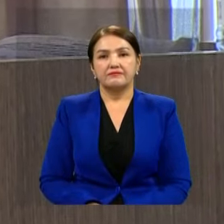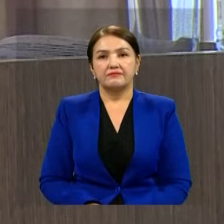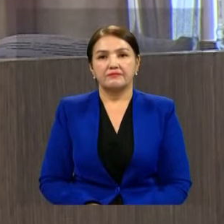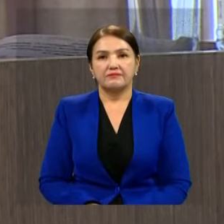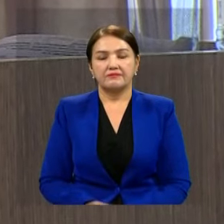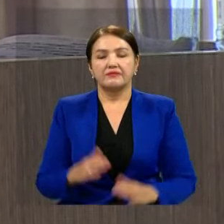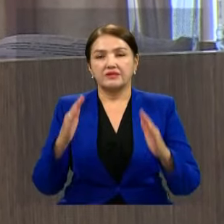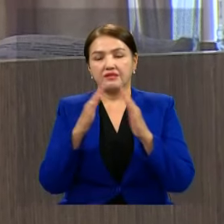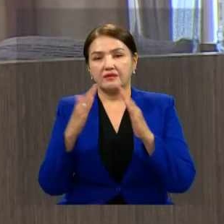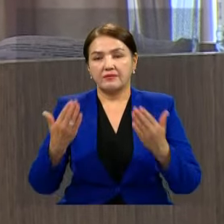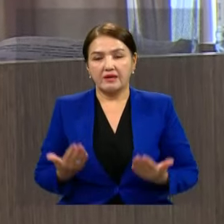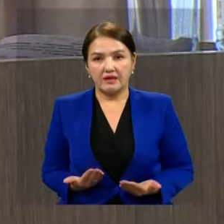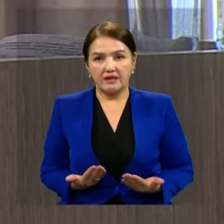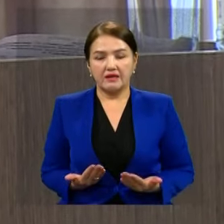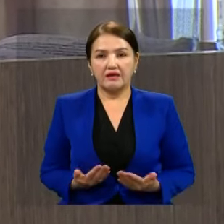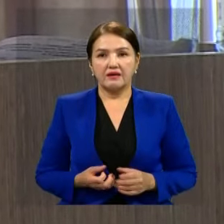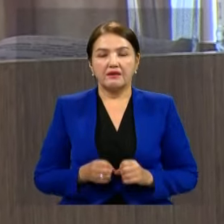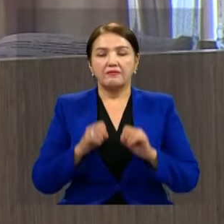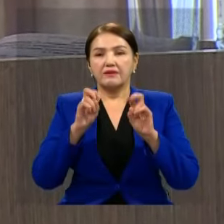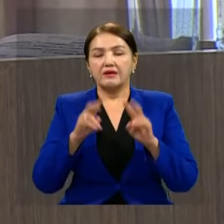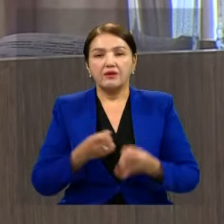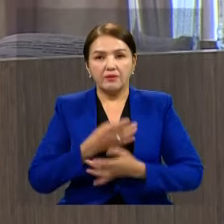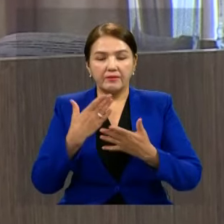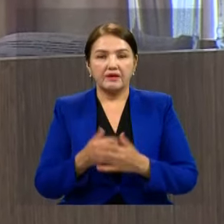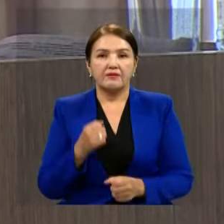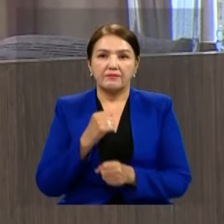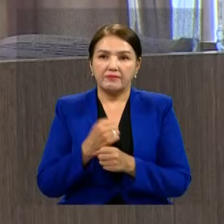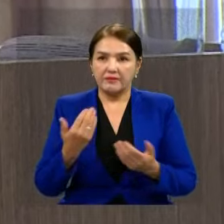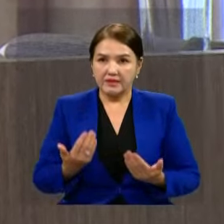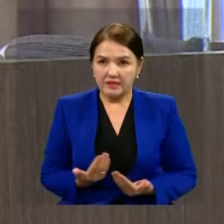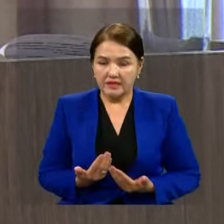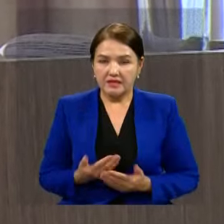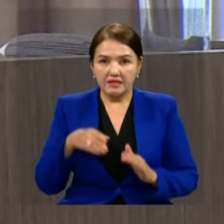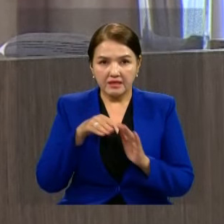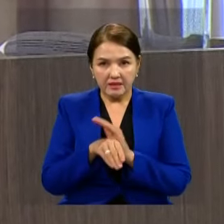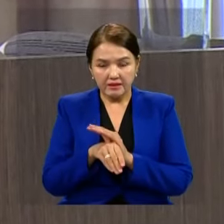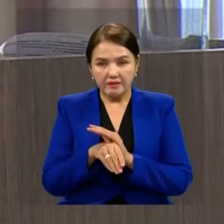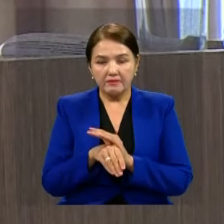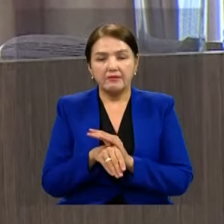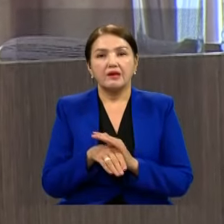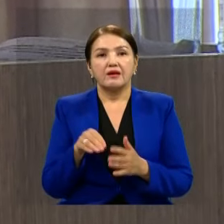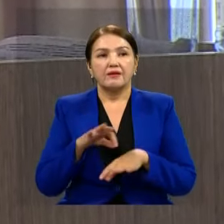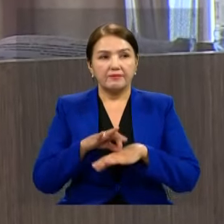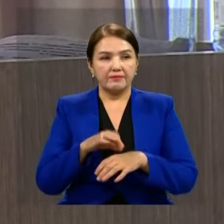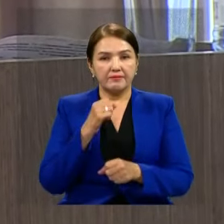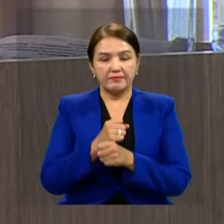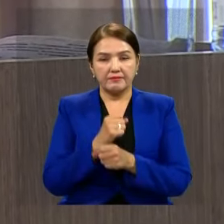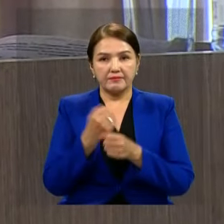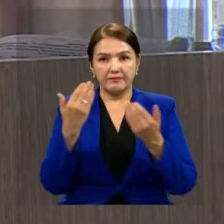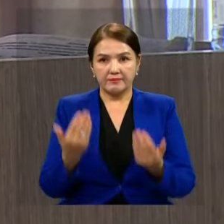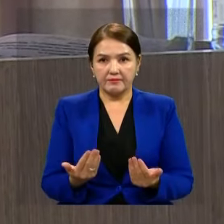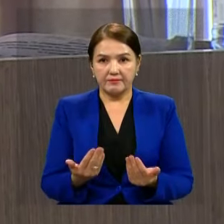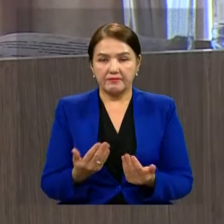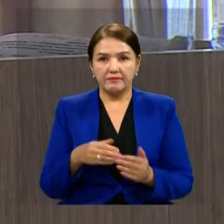жилые дома, объекты социально-культурного, бытовые. Из них по результатам проведенной работы на сегодняшний